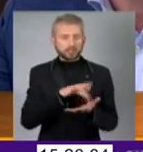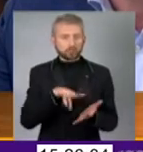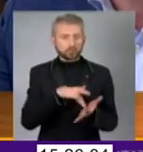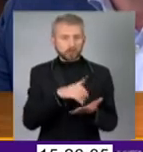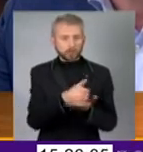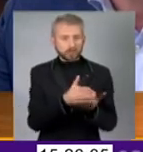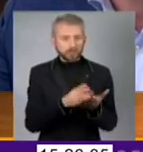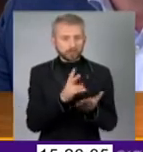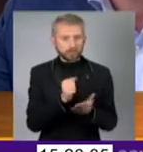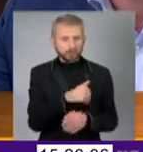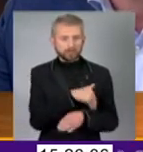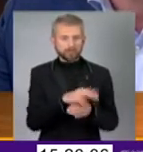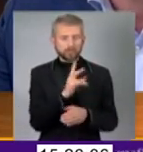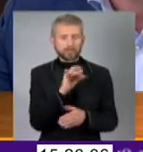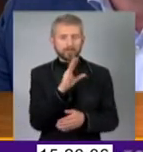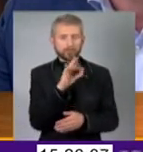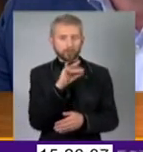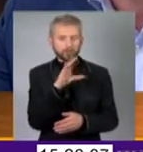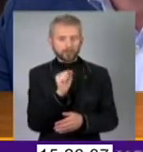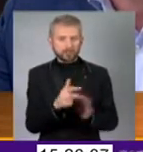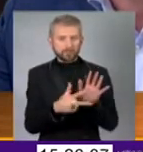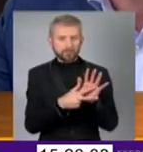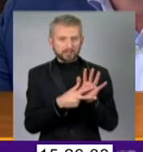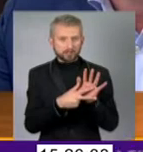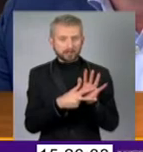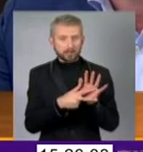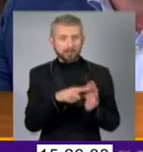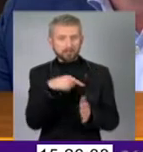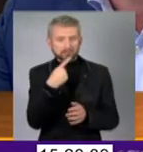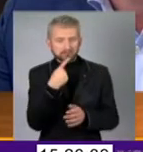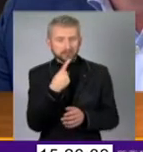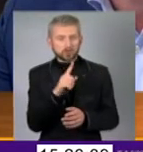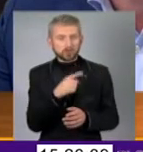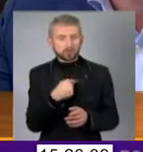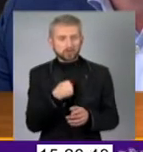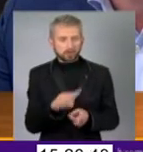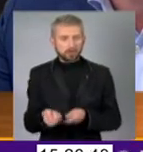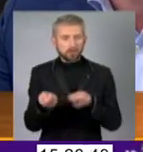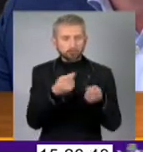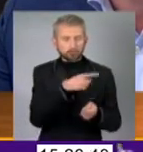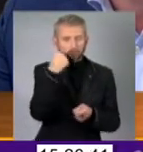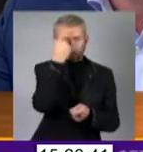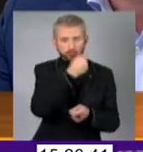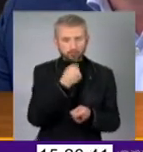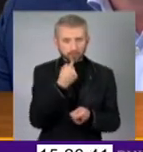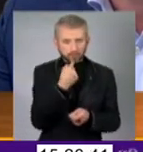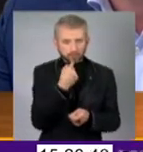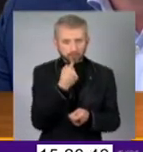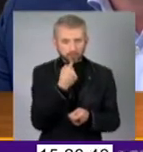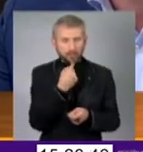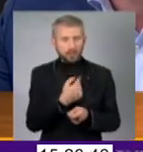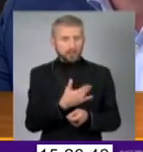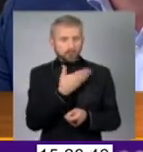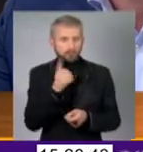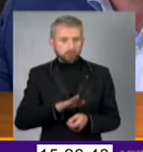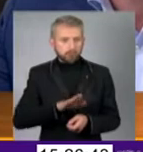на Кривоноса 8, жадає, щоб я її приніс особисто. Саме не мене пандусу, не